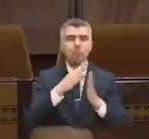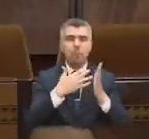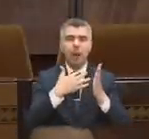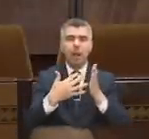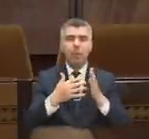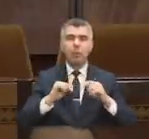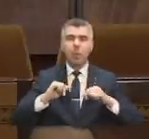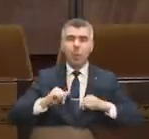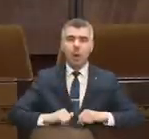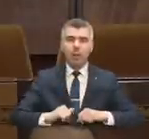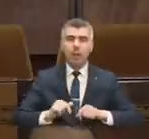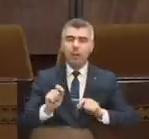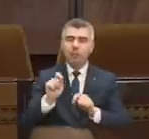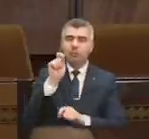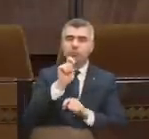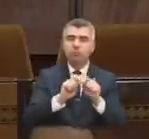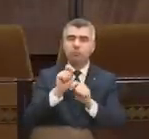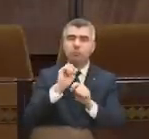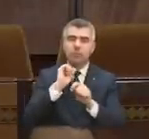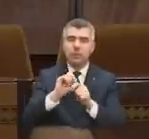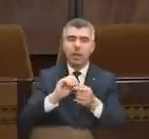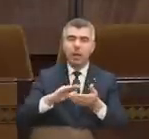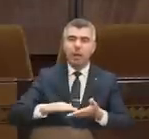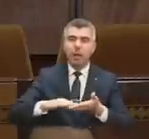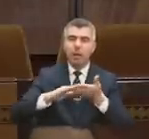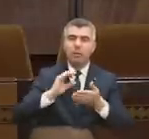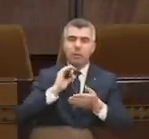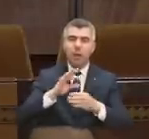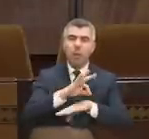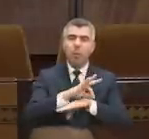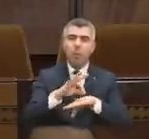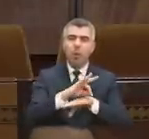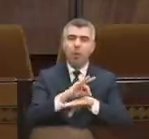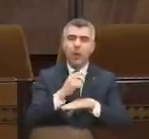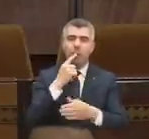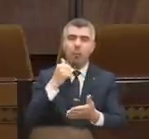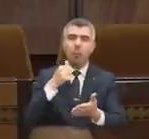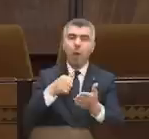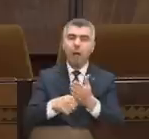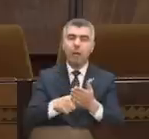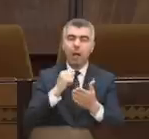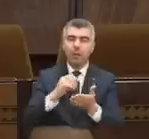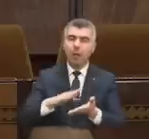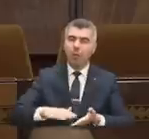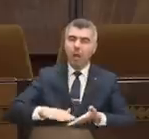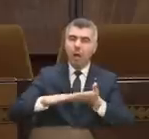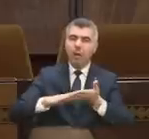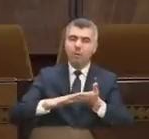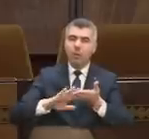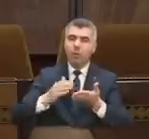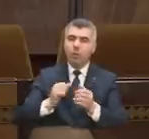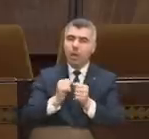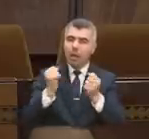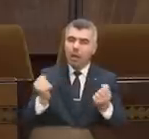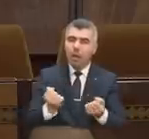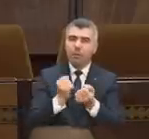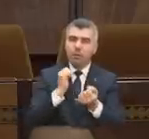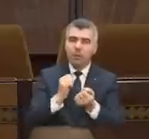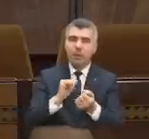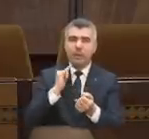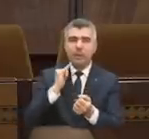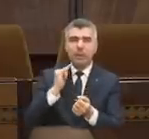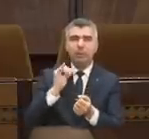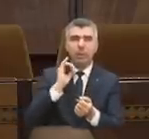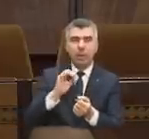فيما يتعلق بتعزيز وتسمين وتاهيل المواد البشريه التابعه للجميع الترابيه والنهوض بتدبير المحلي في علاقته بتكريس